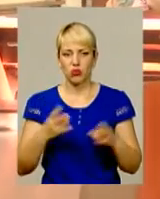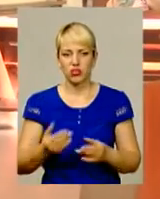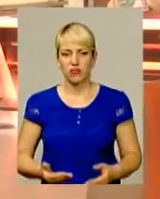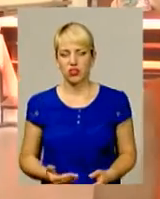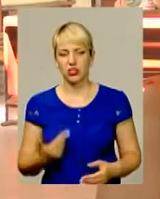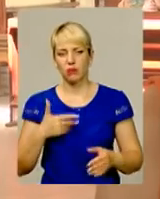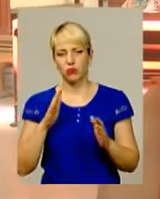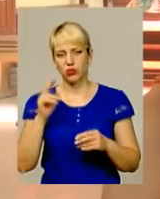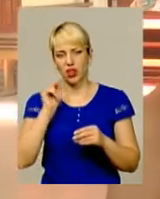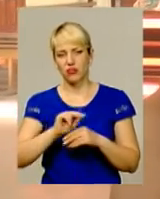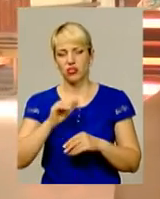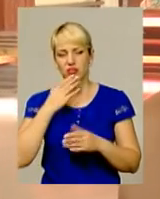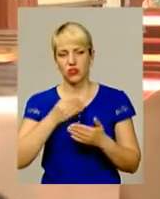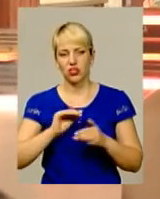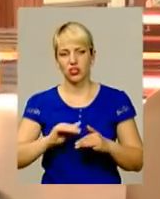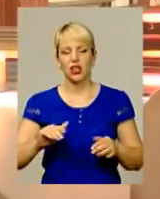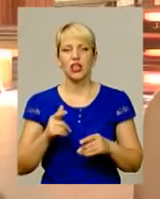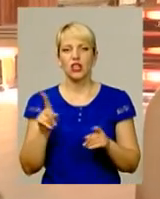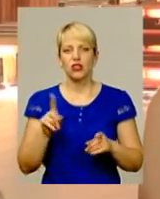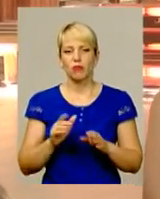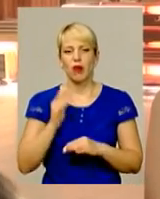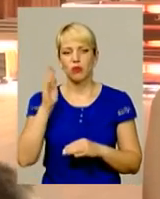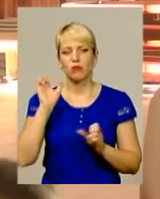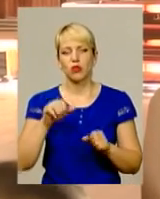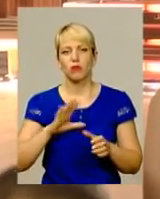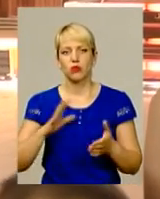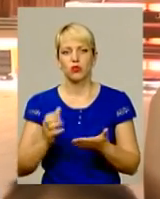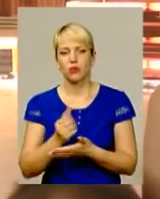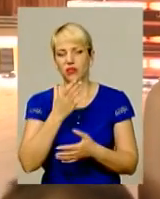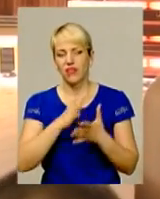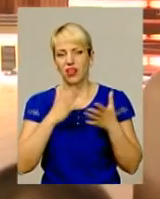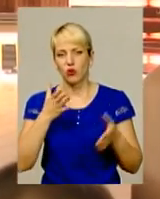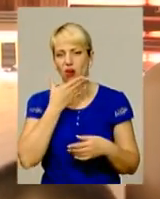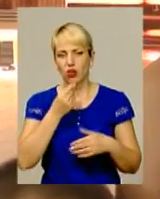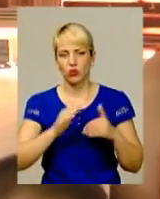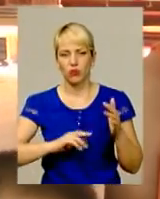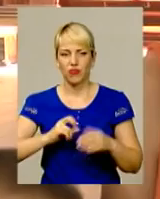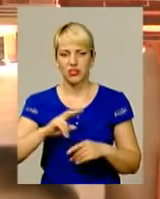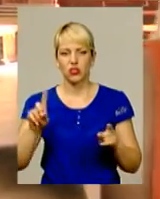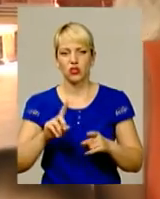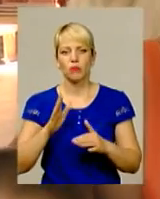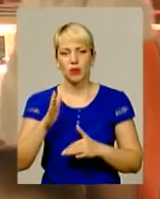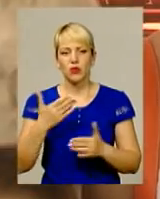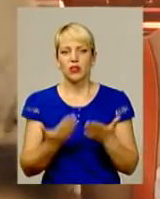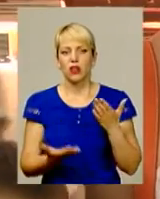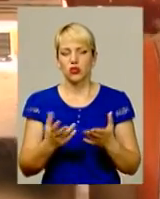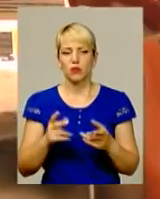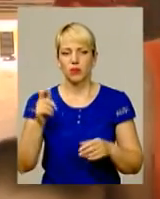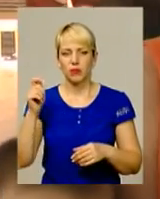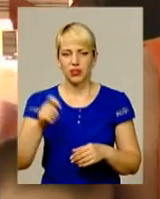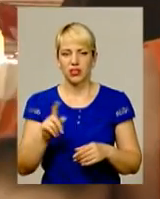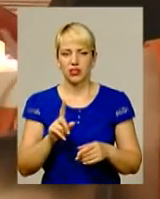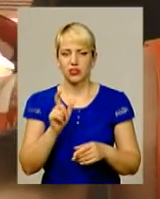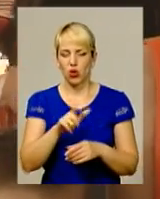Потім навчати своїх дітей, і щоб в майбутньому можна було здобути велику гарну професію, і щоб, якщо прийдуть якісь люди з Польщі,